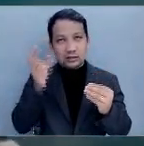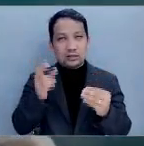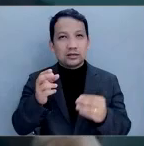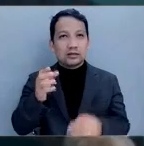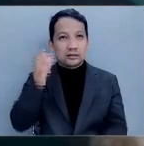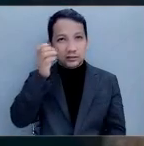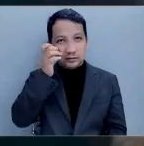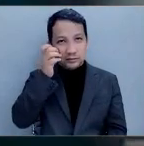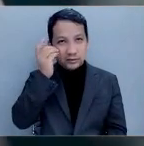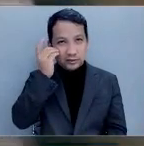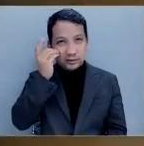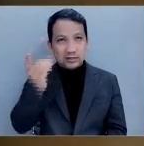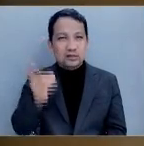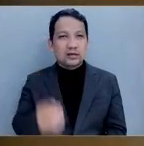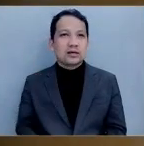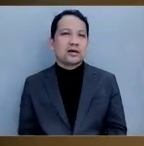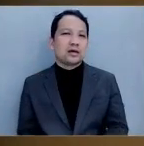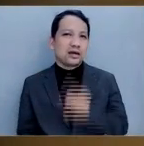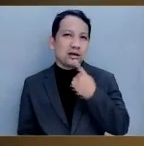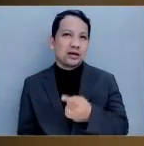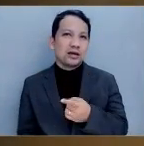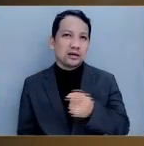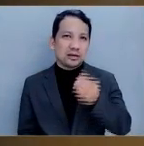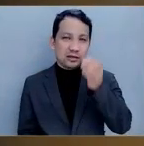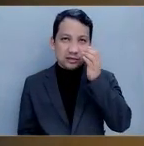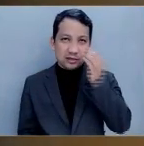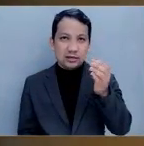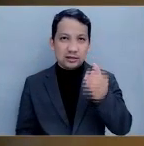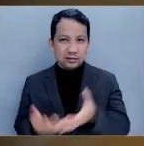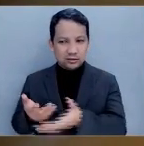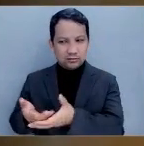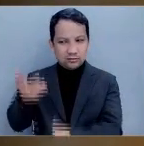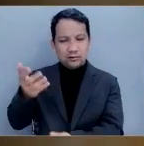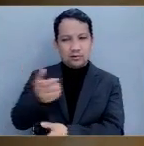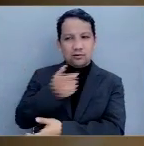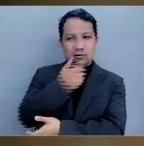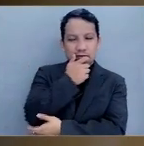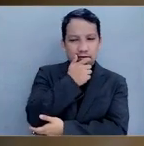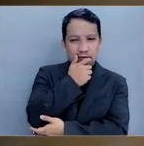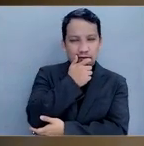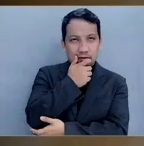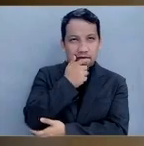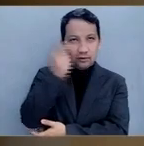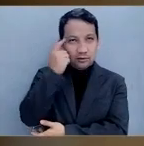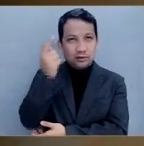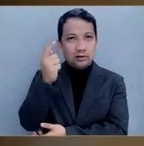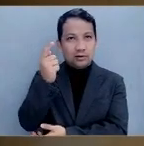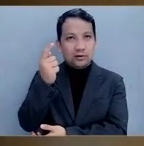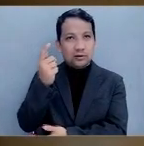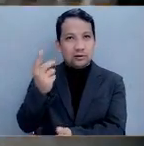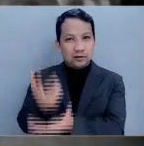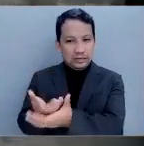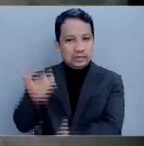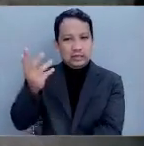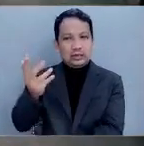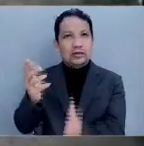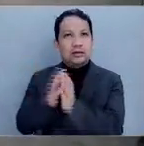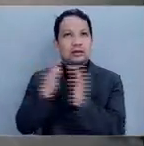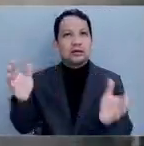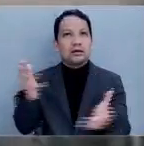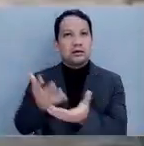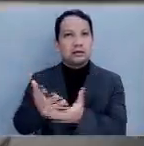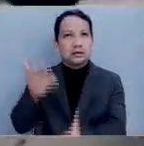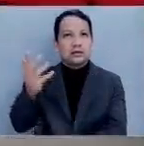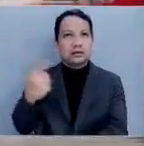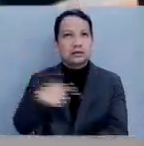De Leon. Nung sinabi sa amin ni Coco na yayaman kami, hindi namin akalain na ganun kayaman, ganun kalaking yaman